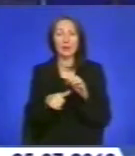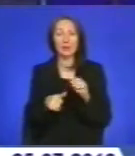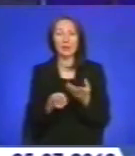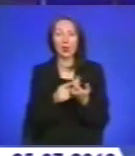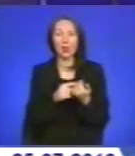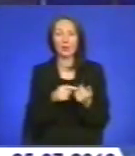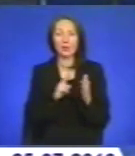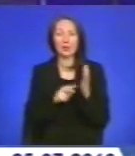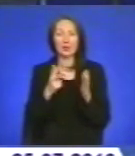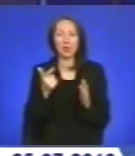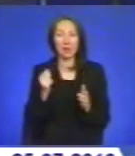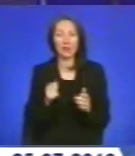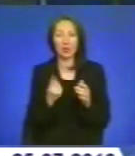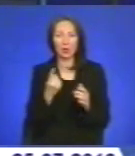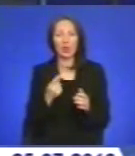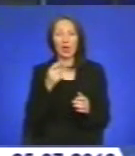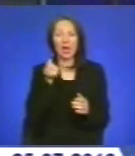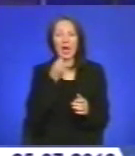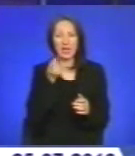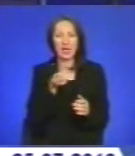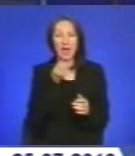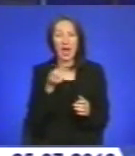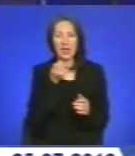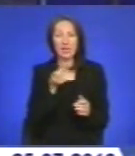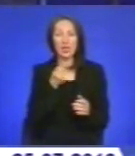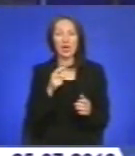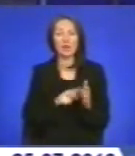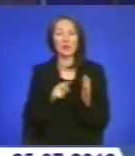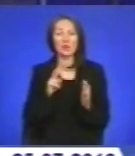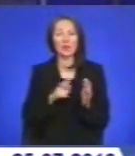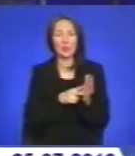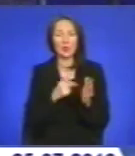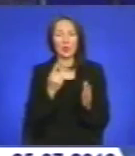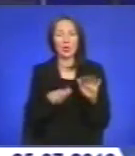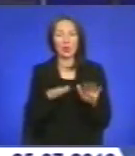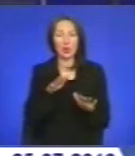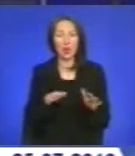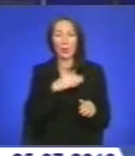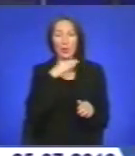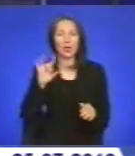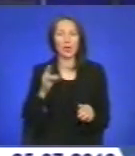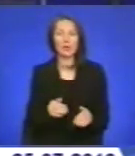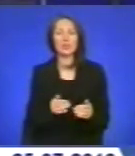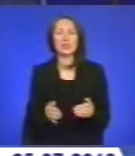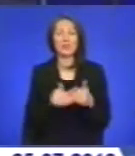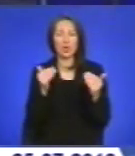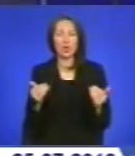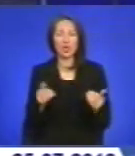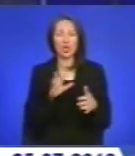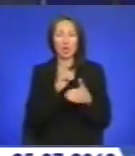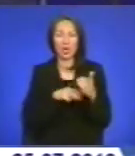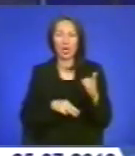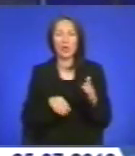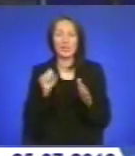а ягід – 137 гривень за кілограм. Багаторазово збільшують штрафи за незаконне знищення тварин. За вбивство лося